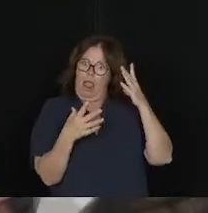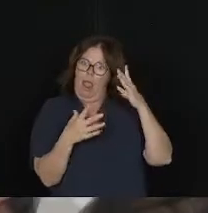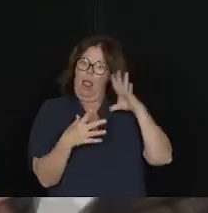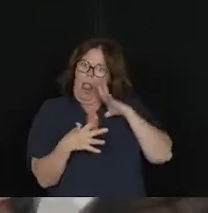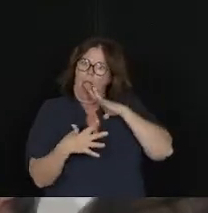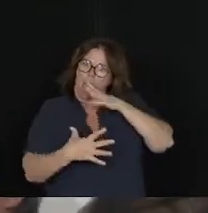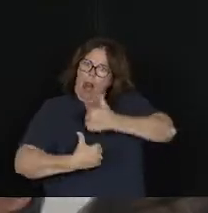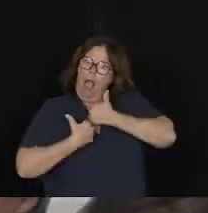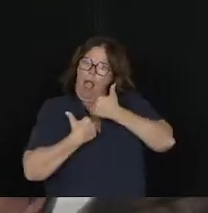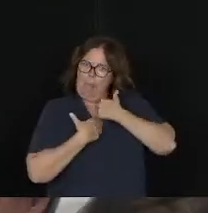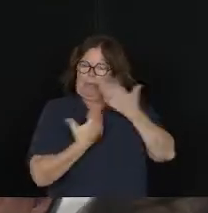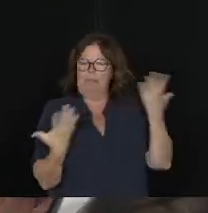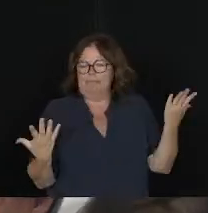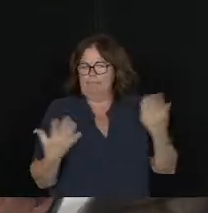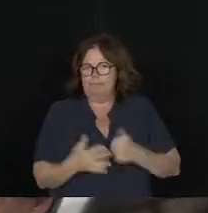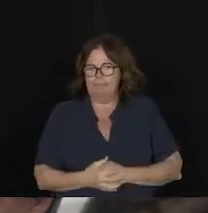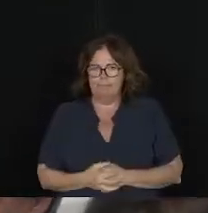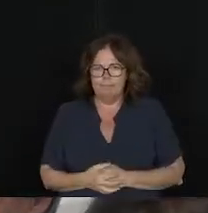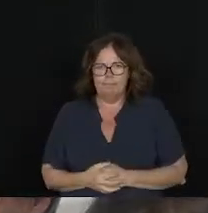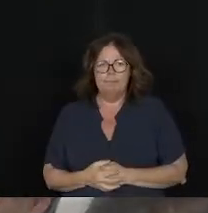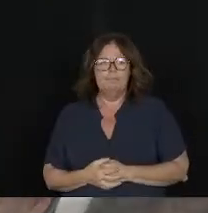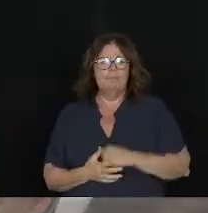exemple.